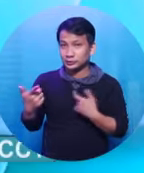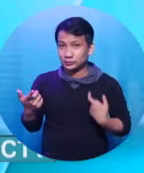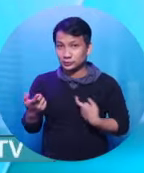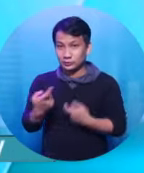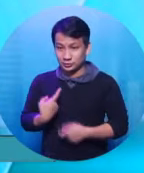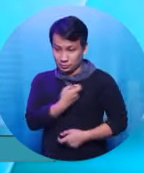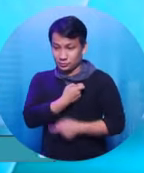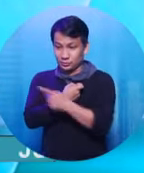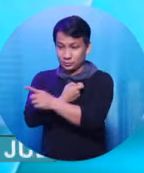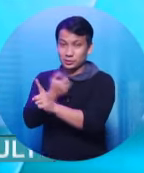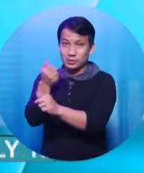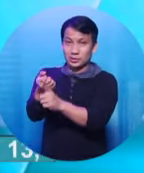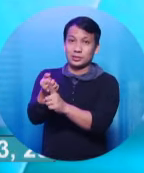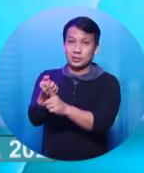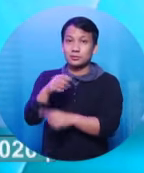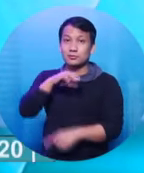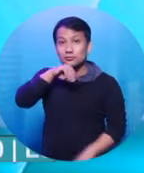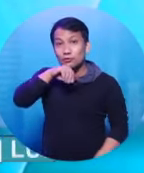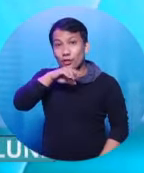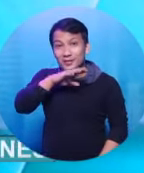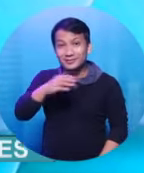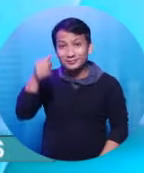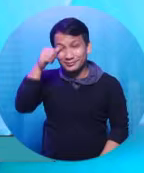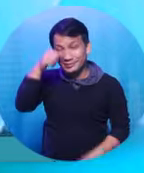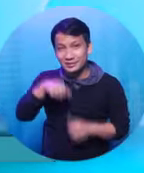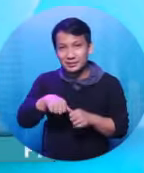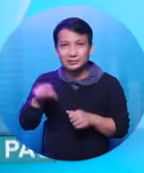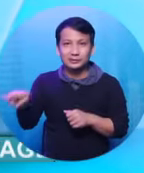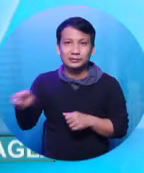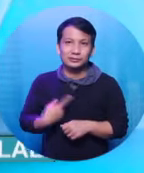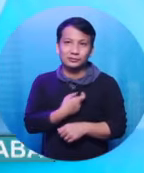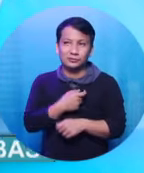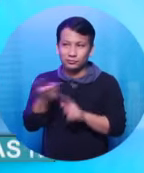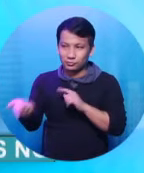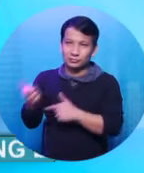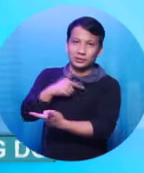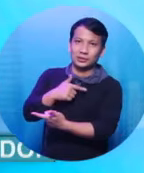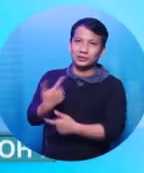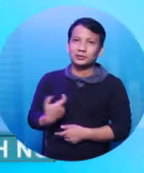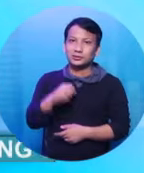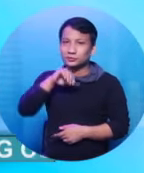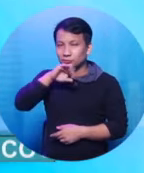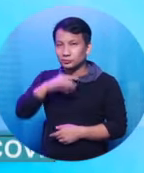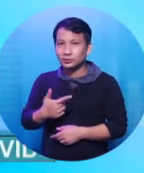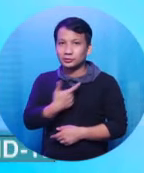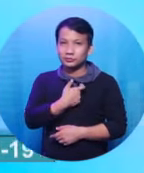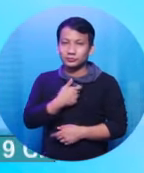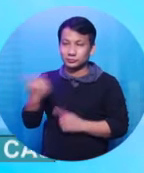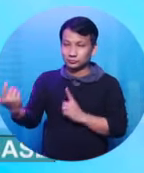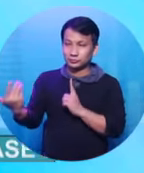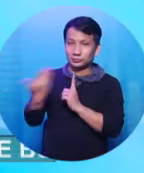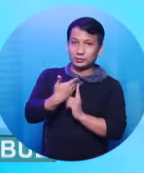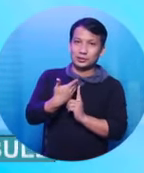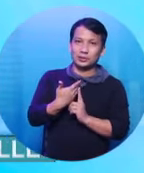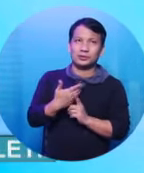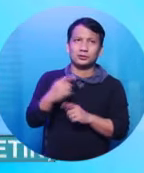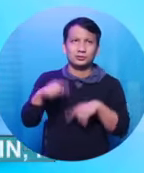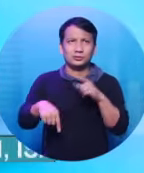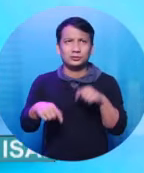nasaktan si Lola, or the other way around, sabi niya si Lola na nakit sa kanya, nirusob siya dahil, eto